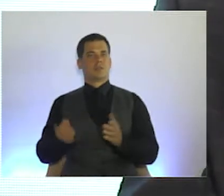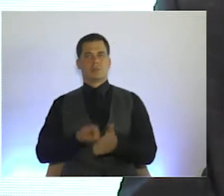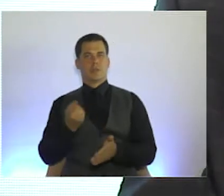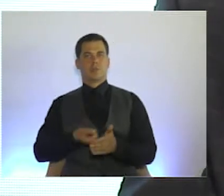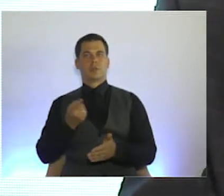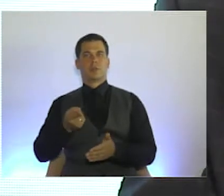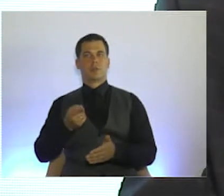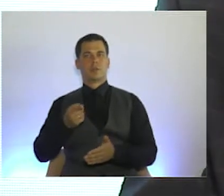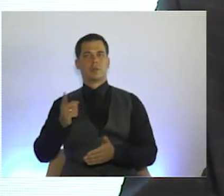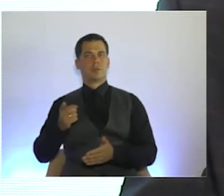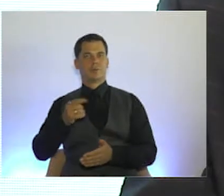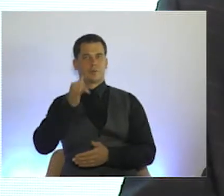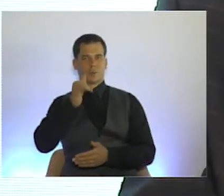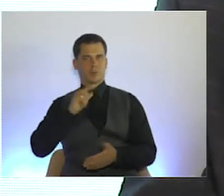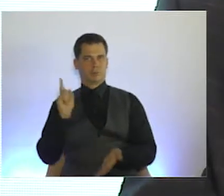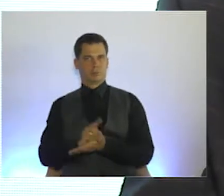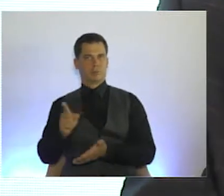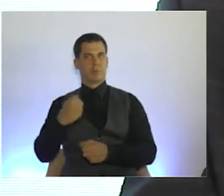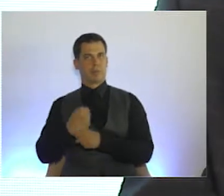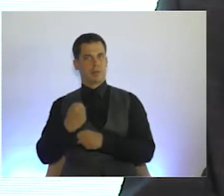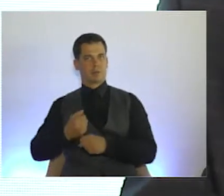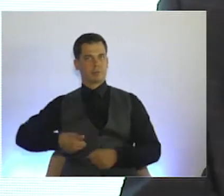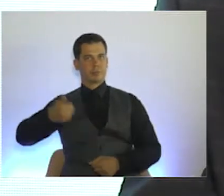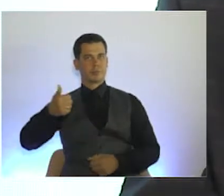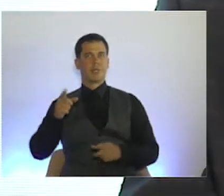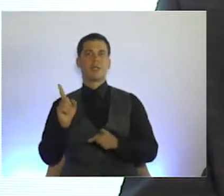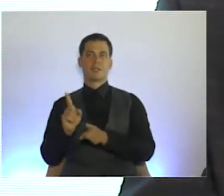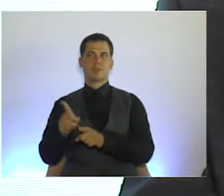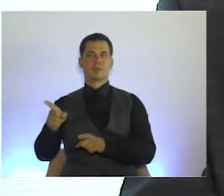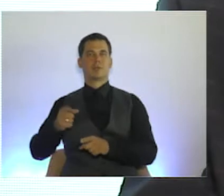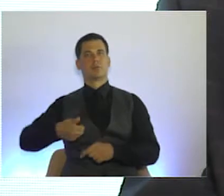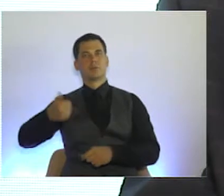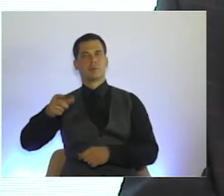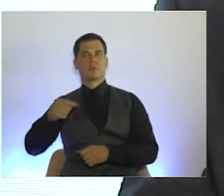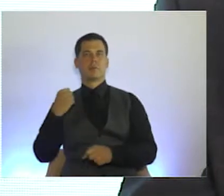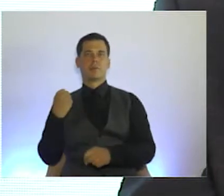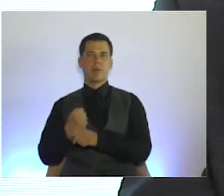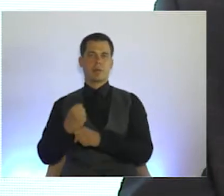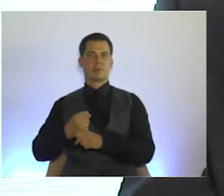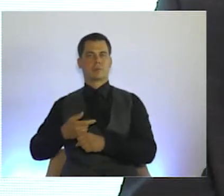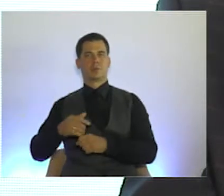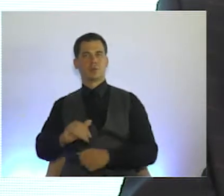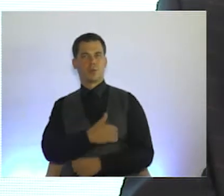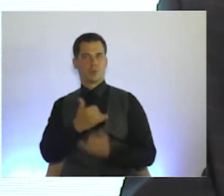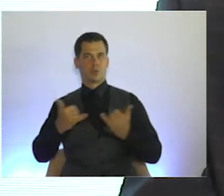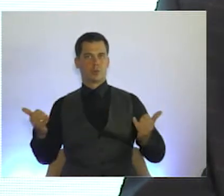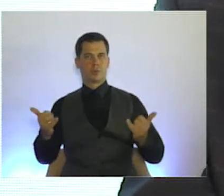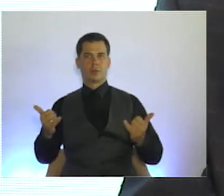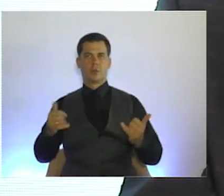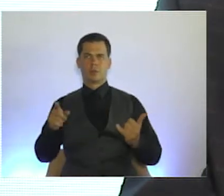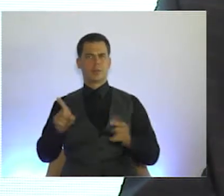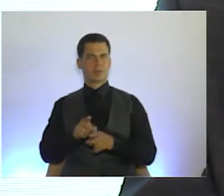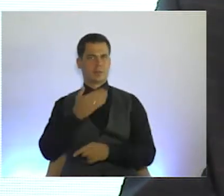zmianami nie nadążają pracodawcy, a co dopiero organy prowadzące szkoły, gdzie przecież nie